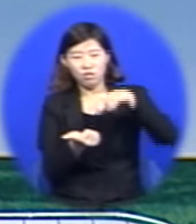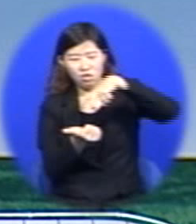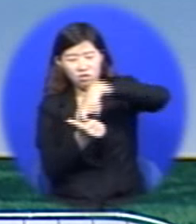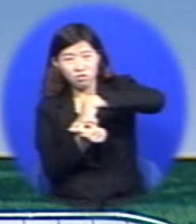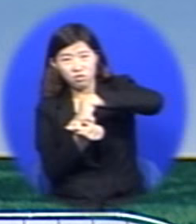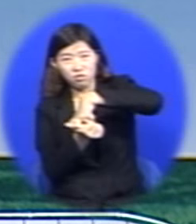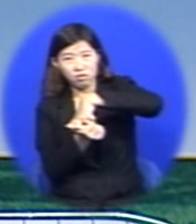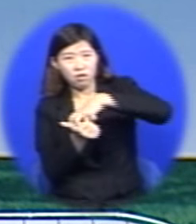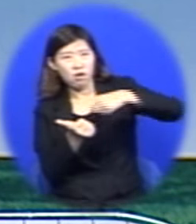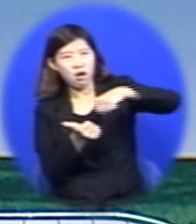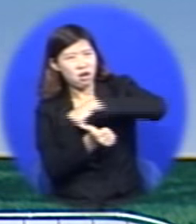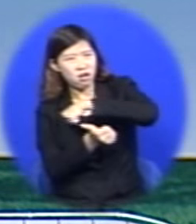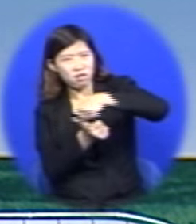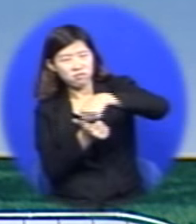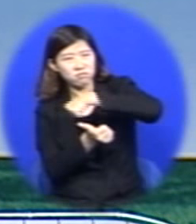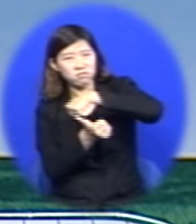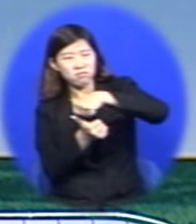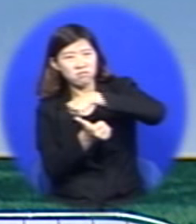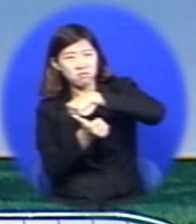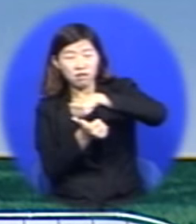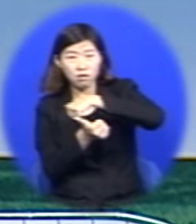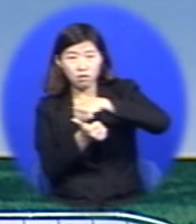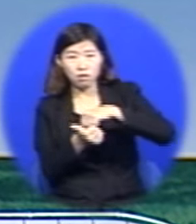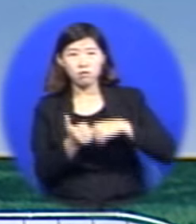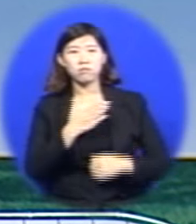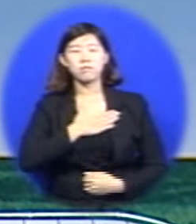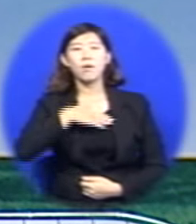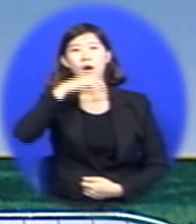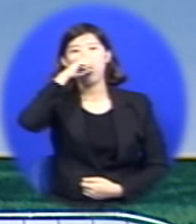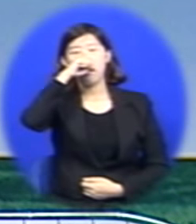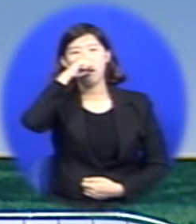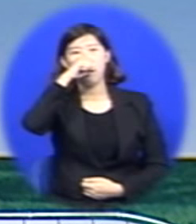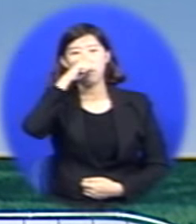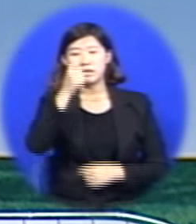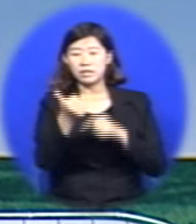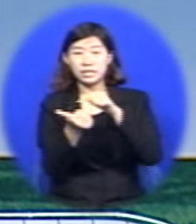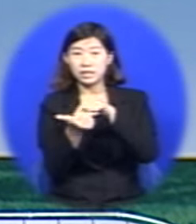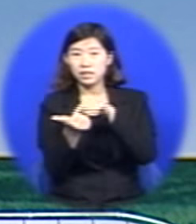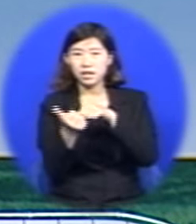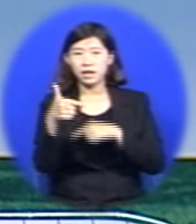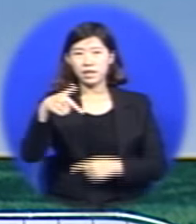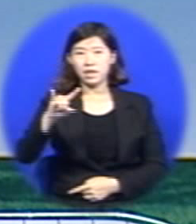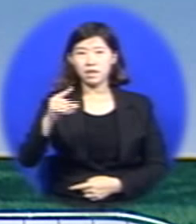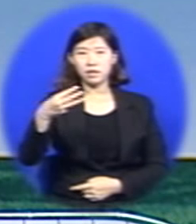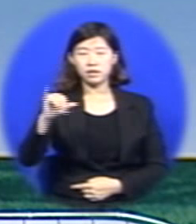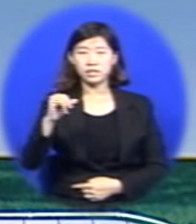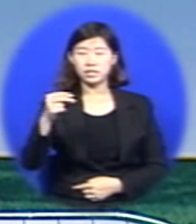쳤어요. 그들은 기분이 더 좋아졌습니다. 코피가 터졌습니다.